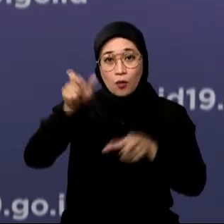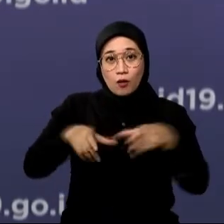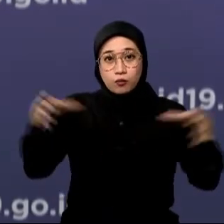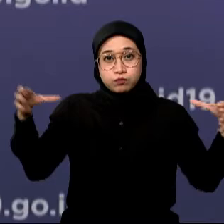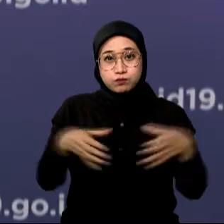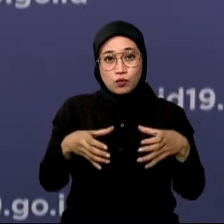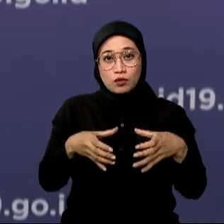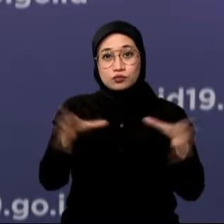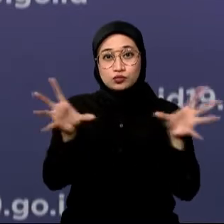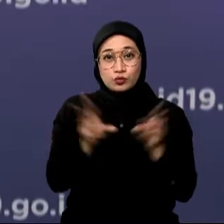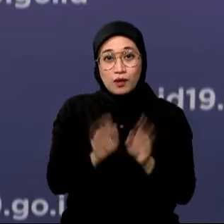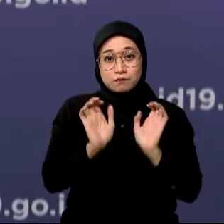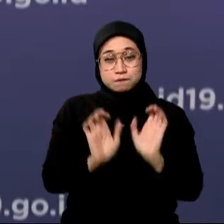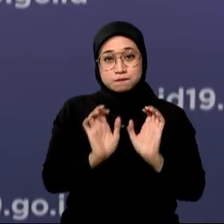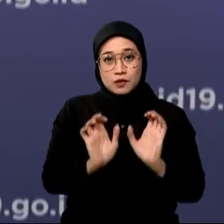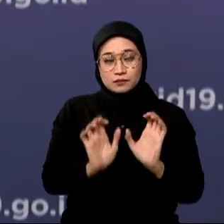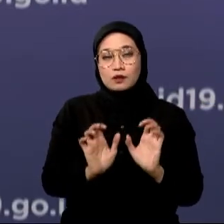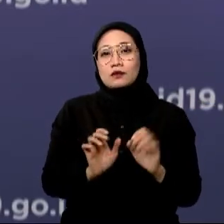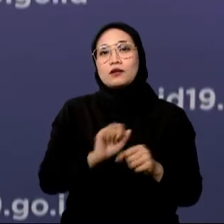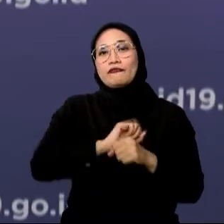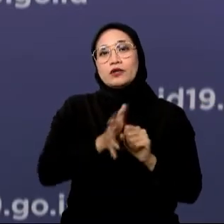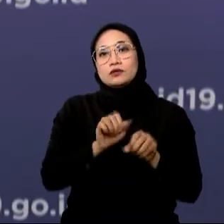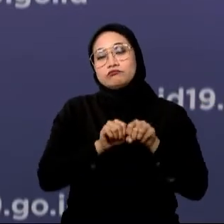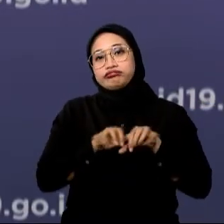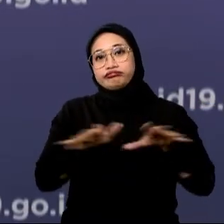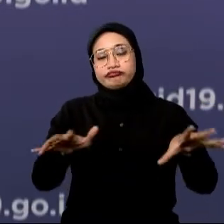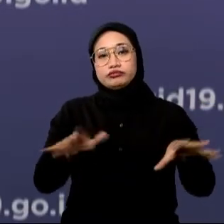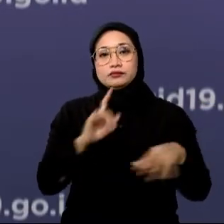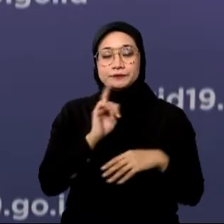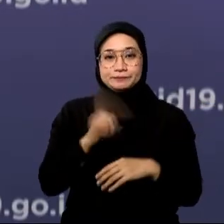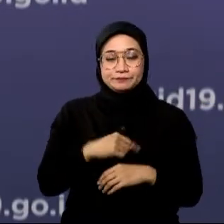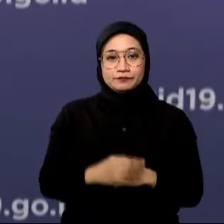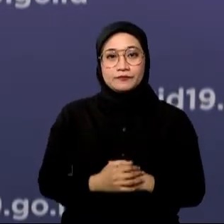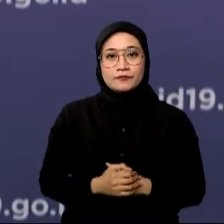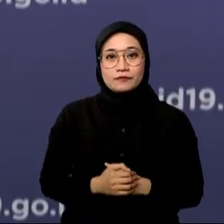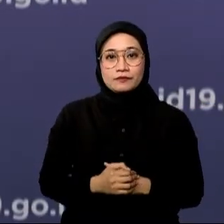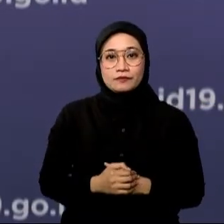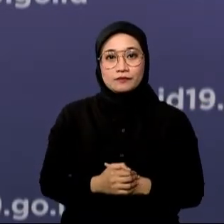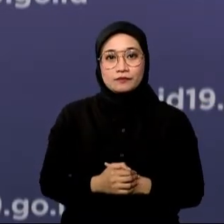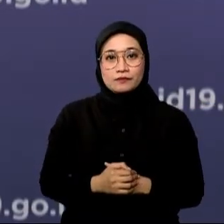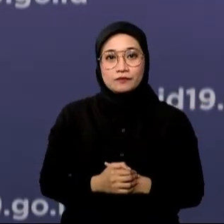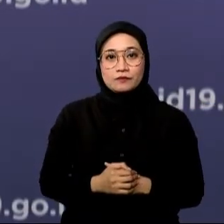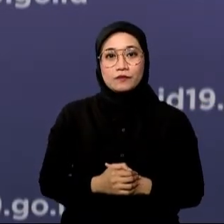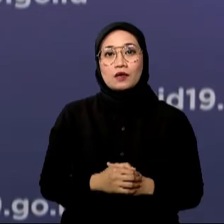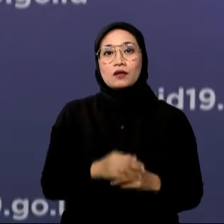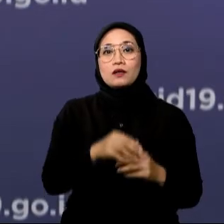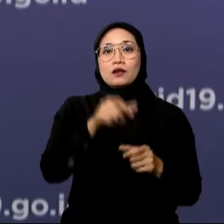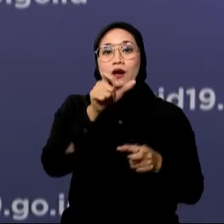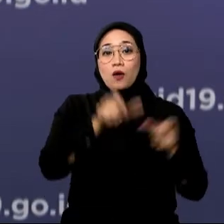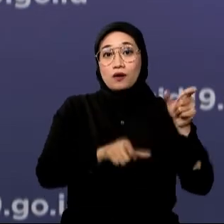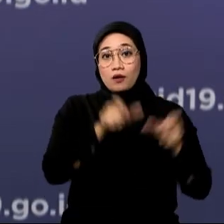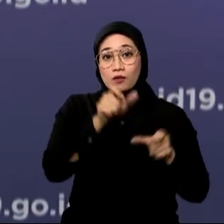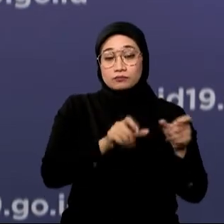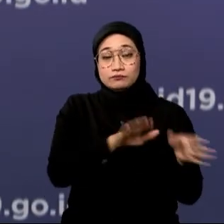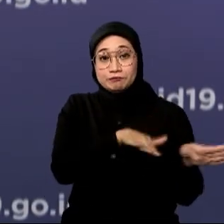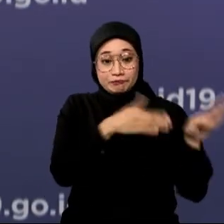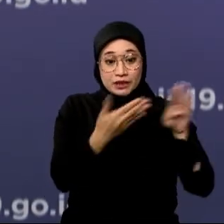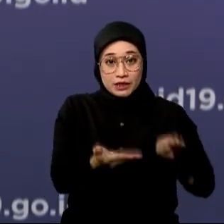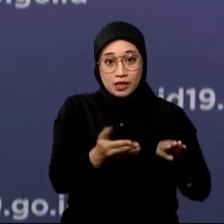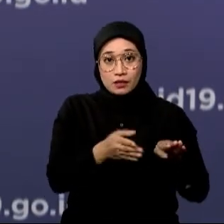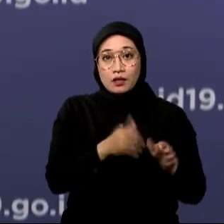Setelah diberangkatkan dari rumah sakit, jenazah hendaknya langsung menuju lokasi penguburan atau krematorium untuk dimakamkan